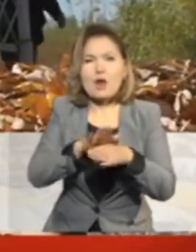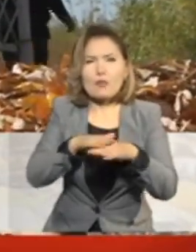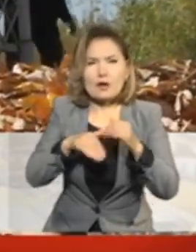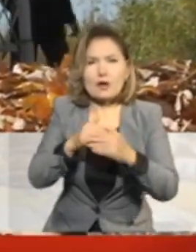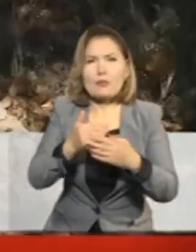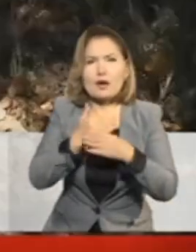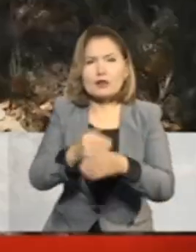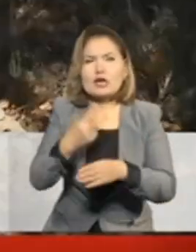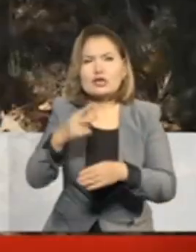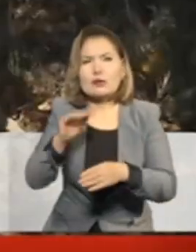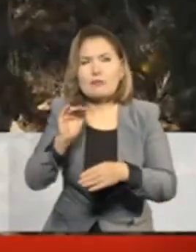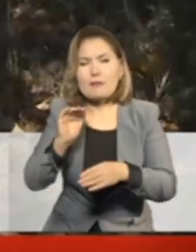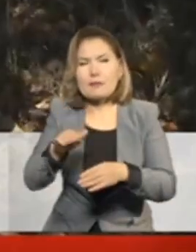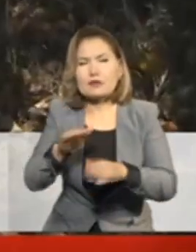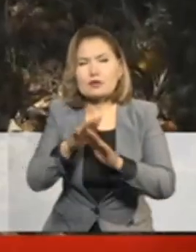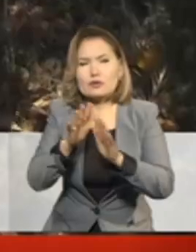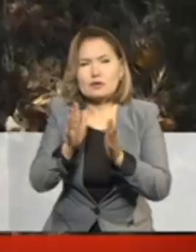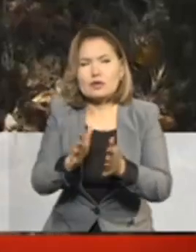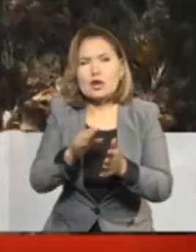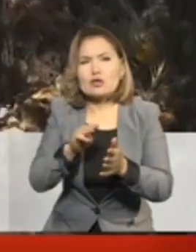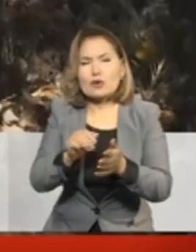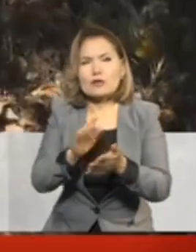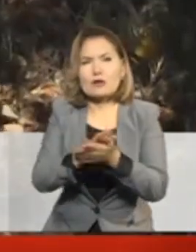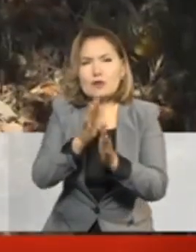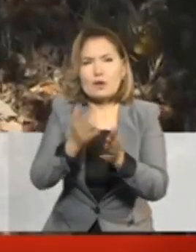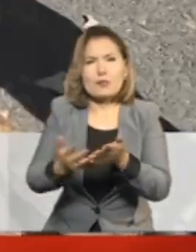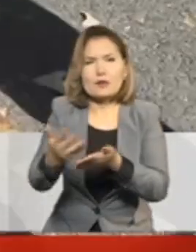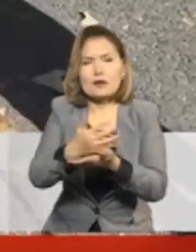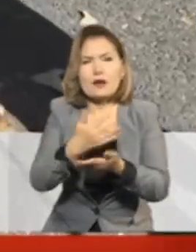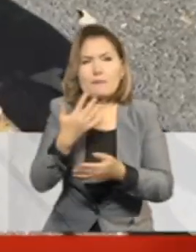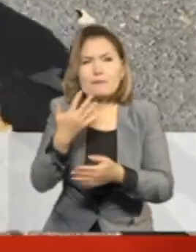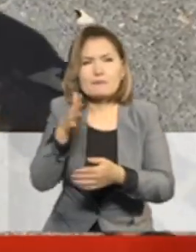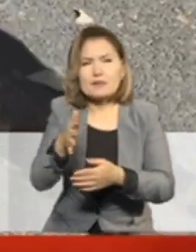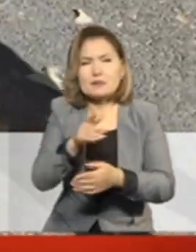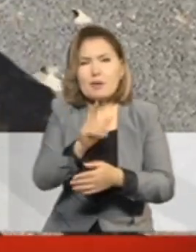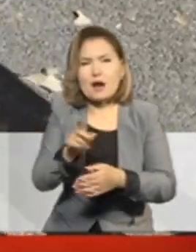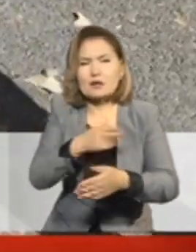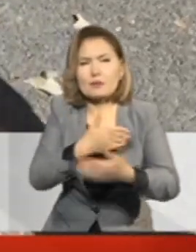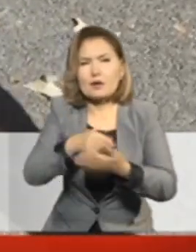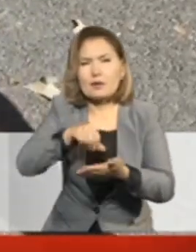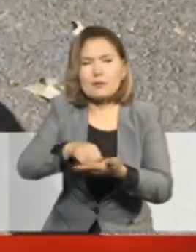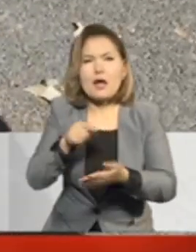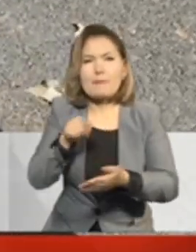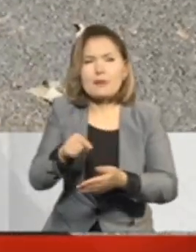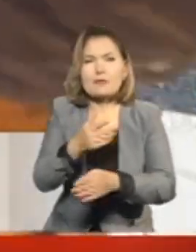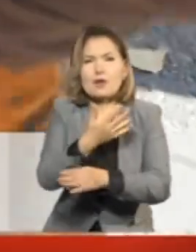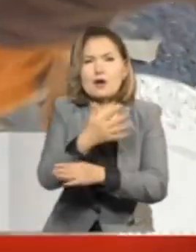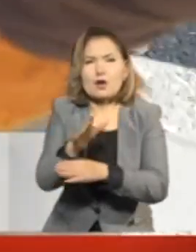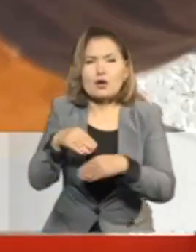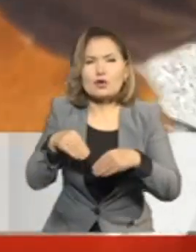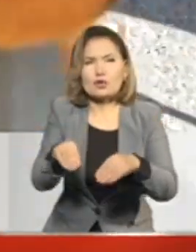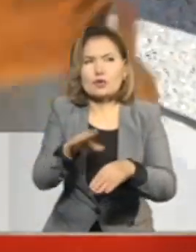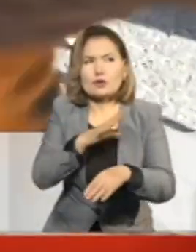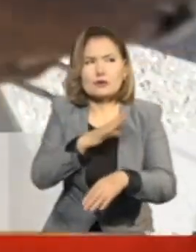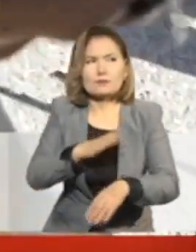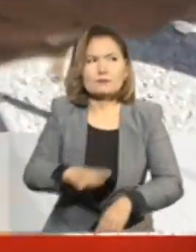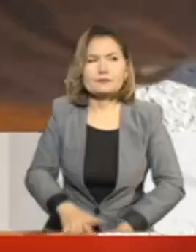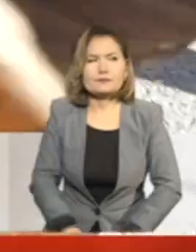20 тонна қоқыс жиналып, арнайы полигонға төгілді. 5000-дай адам жұмылдырылып, 1000 түп көшет отырғызылды.